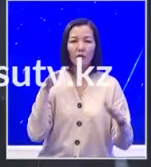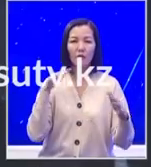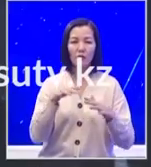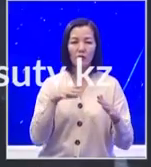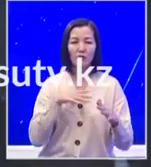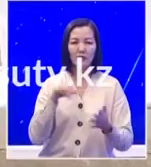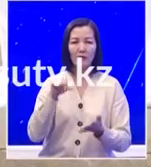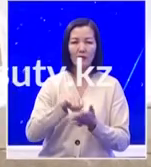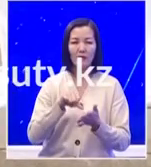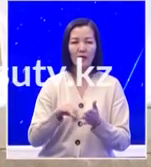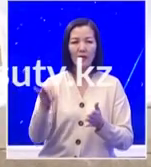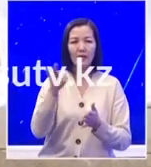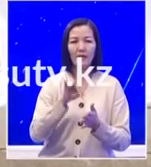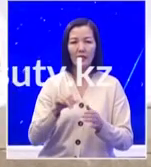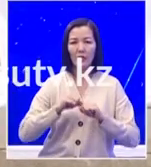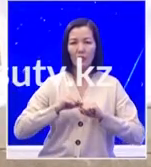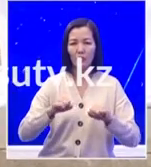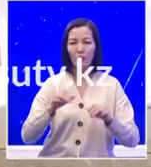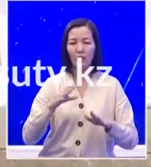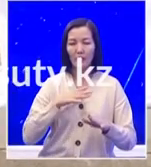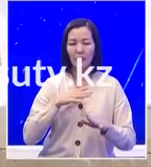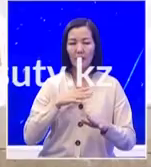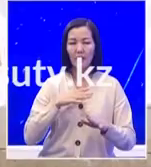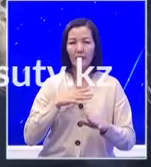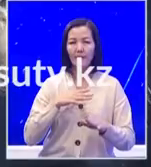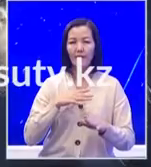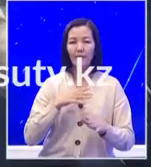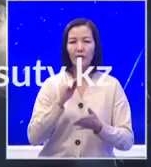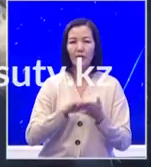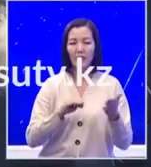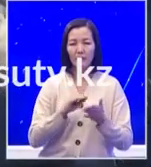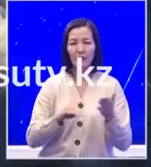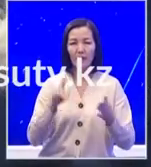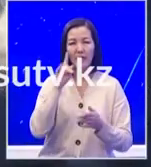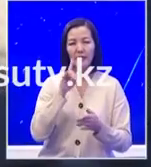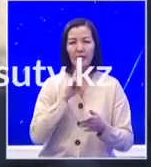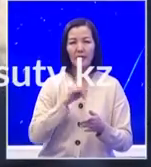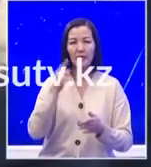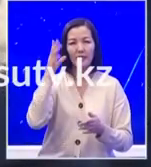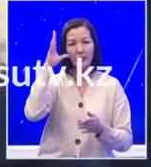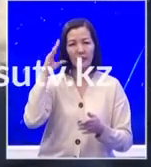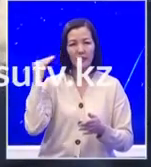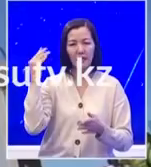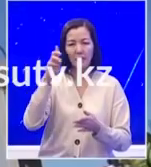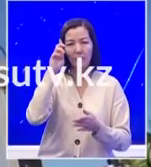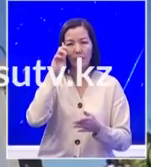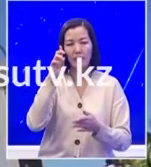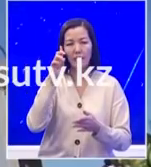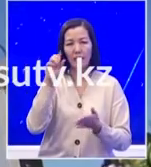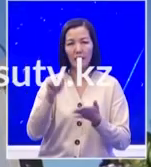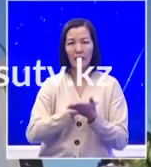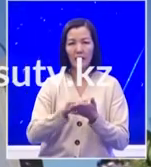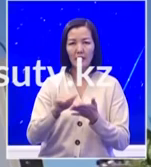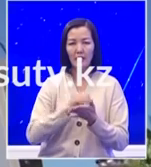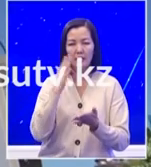тұлға. Есімі Садыр руының ұранын айналған. Жазба деректер Қазақстан мен Қырғызстан мемлекеттік мұрағаттарында